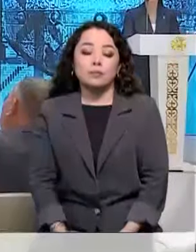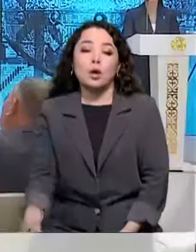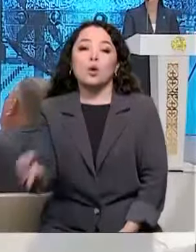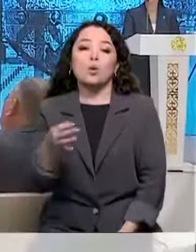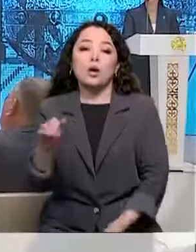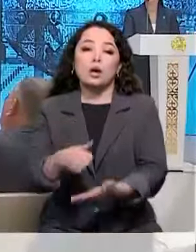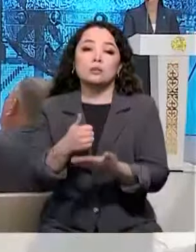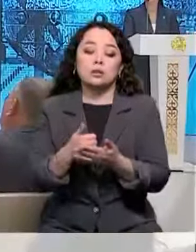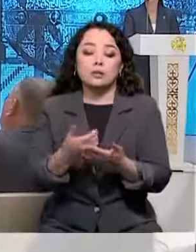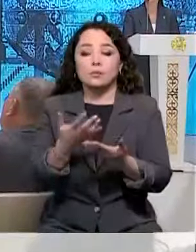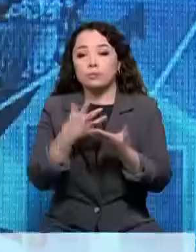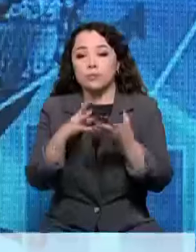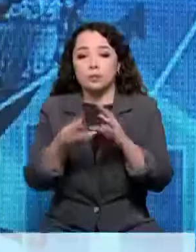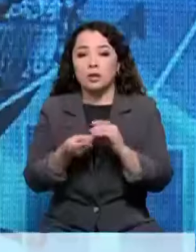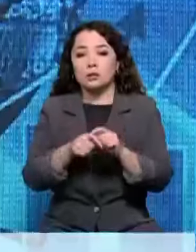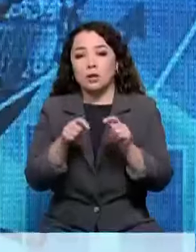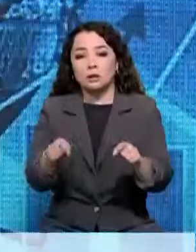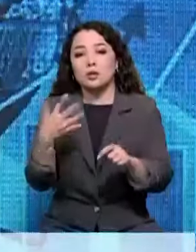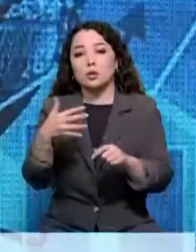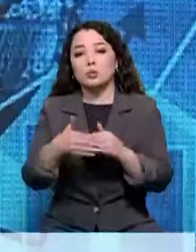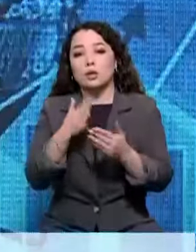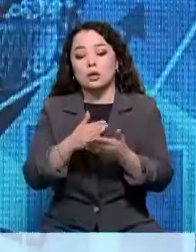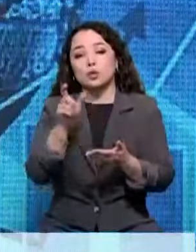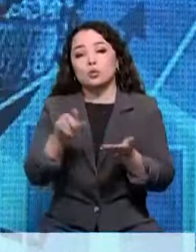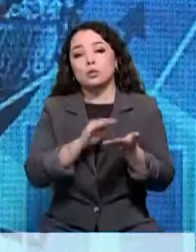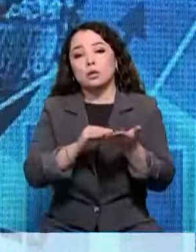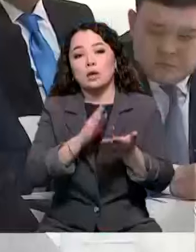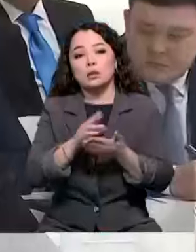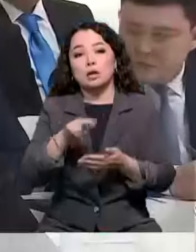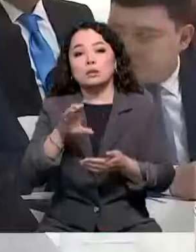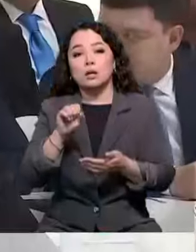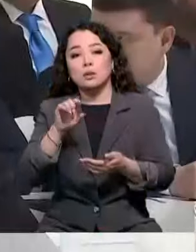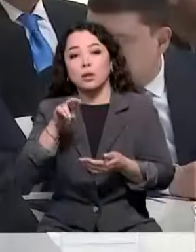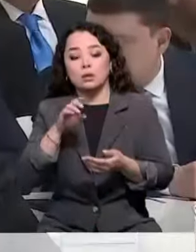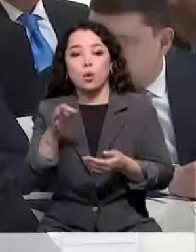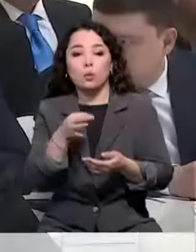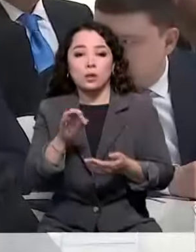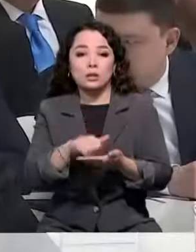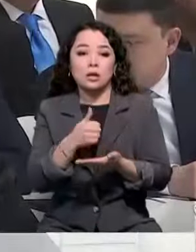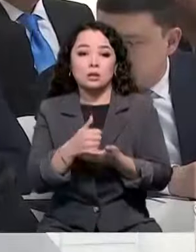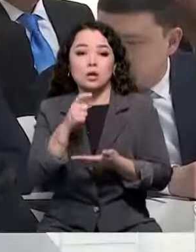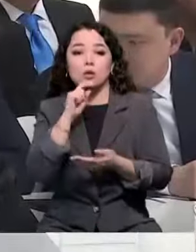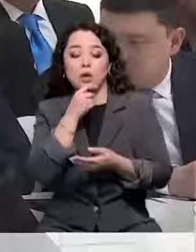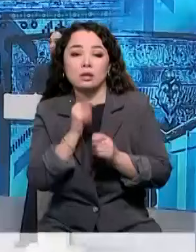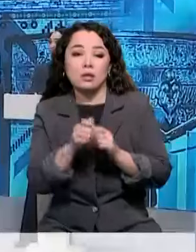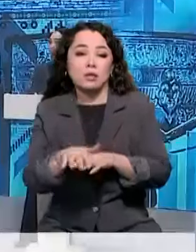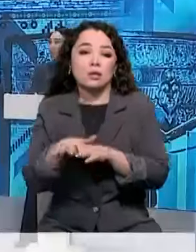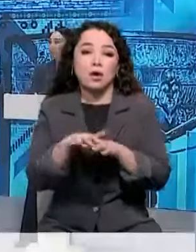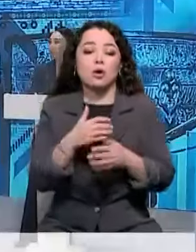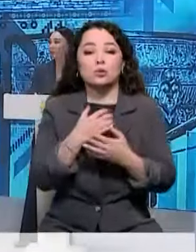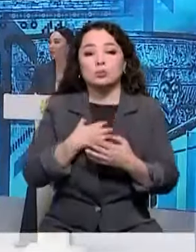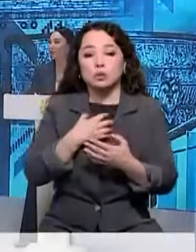Облыс әкімінің есеп беру брифингіне 50-ден астам журналист қатысты. Дархан Сатыбалды облыс экономикасы үшін инвестицияның маңызы жоғары екенін атап